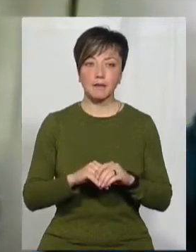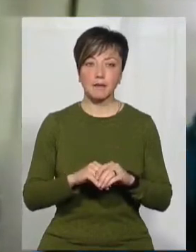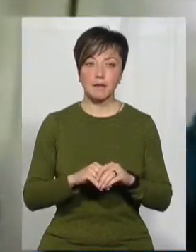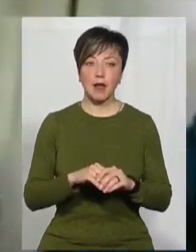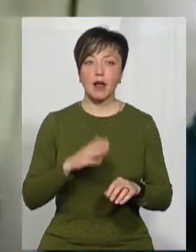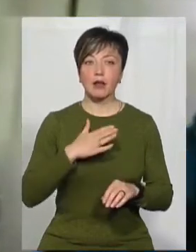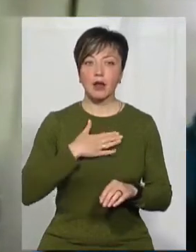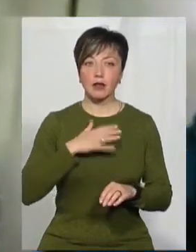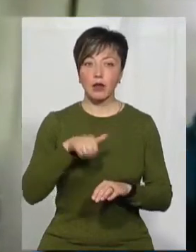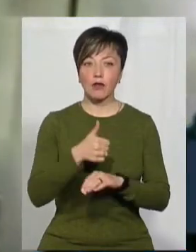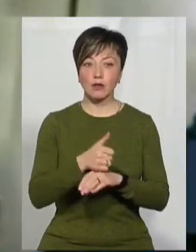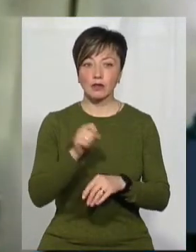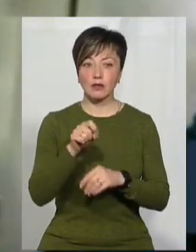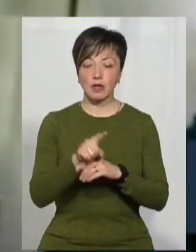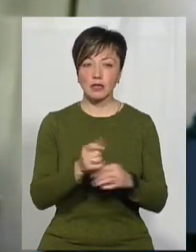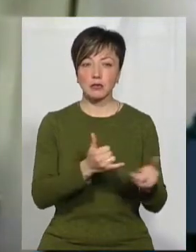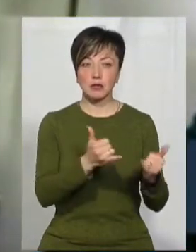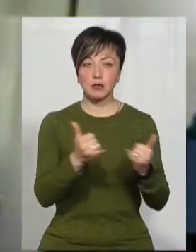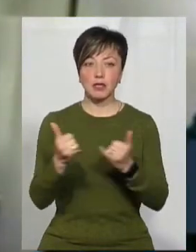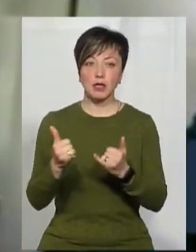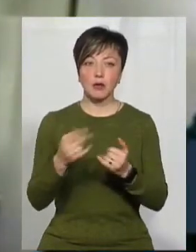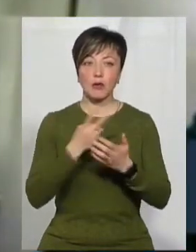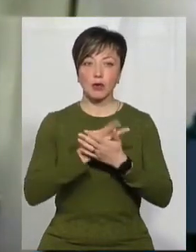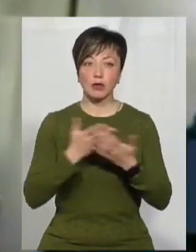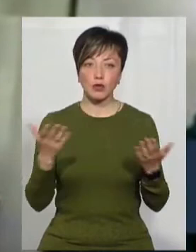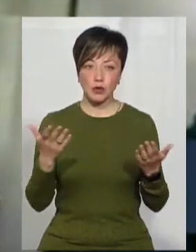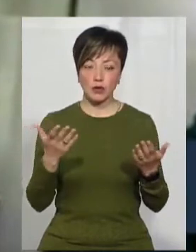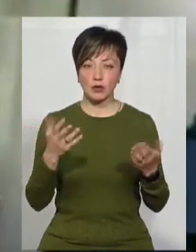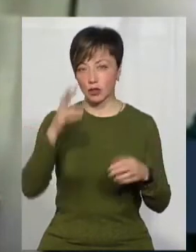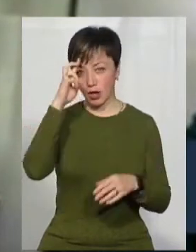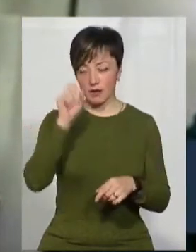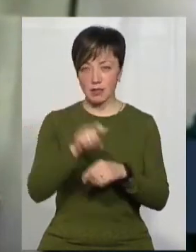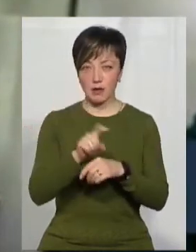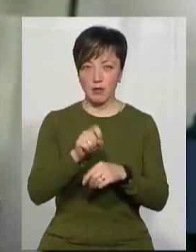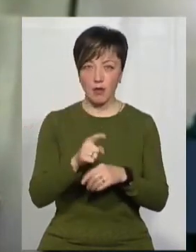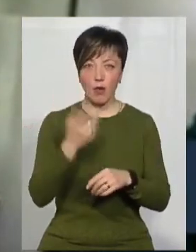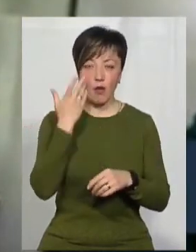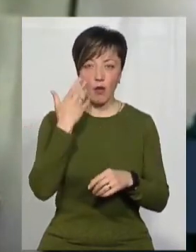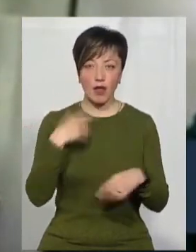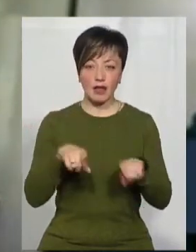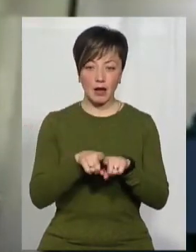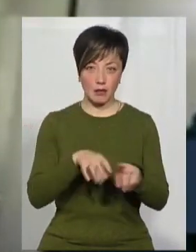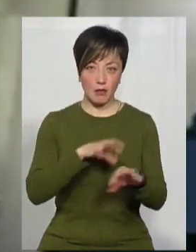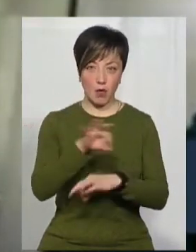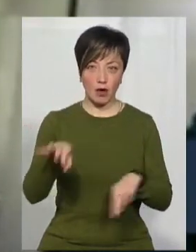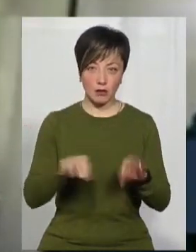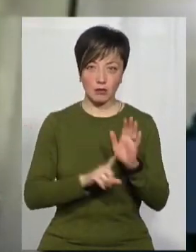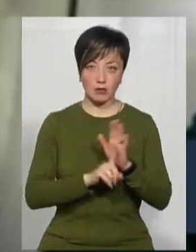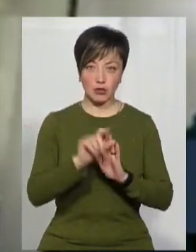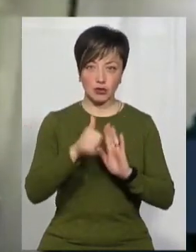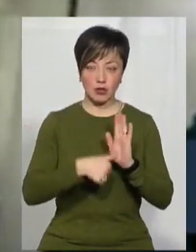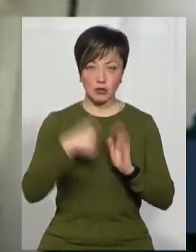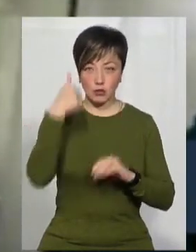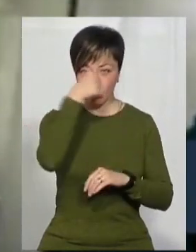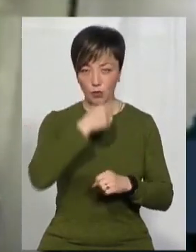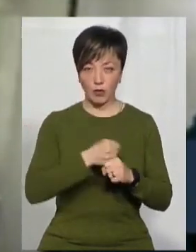та підзвітність державних замовників під час інфраструктурних проєктів. Ми працюємо з 16-го